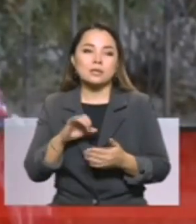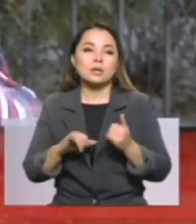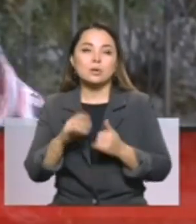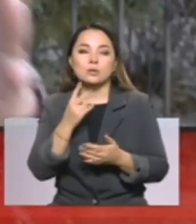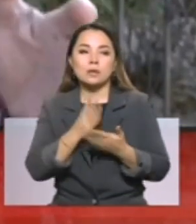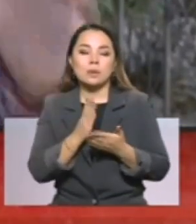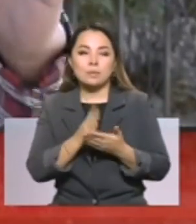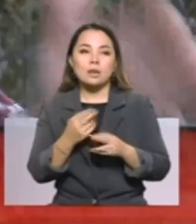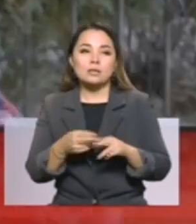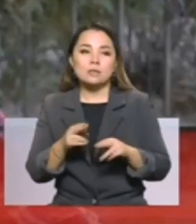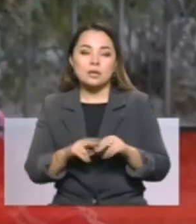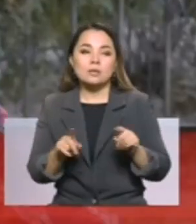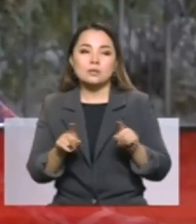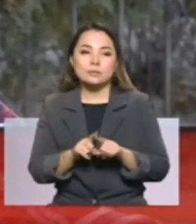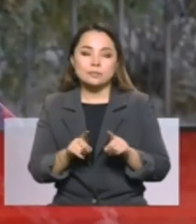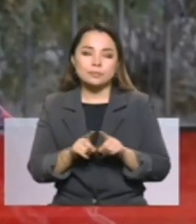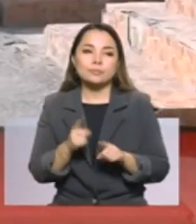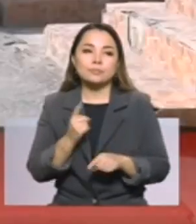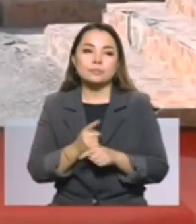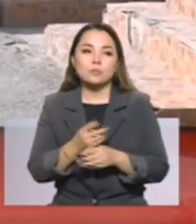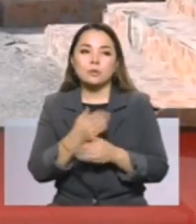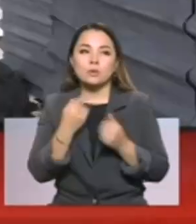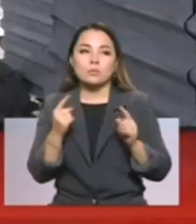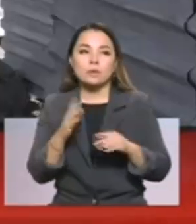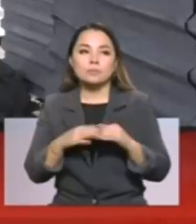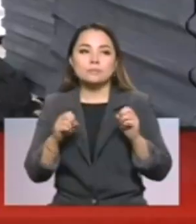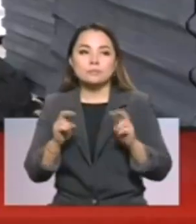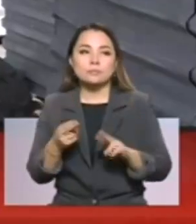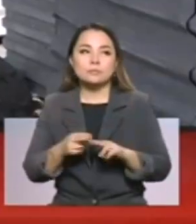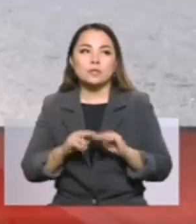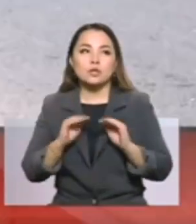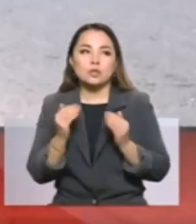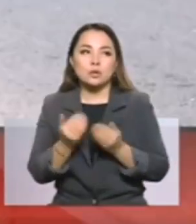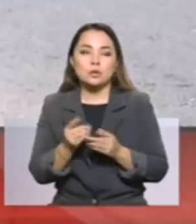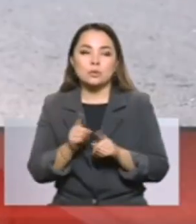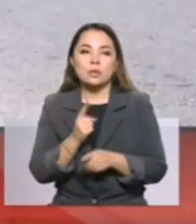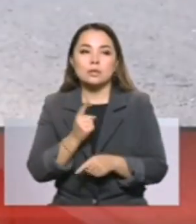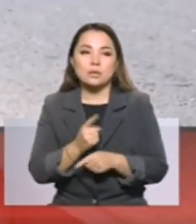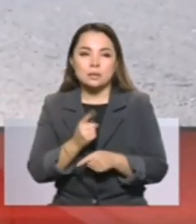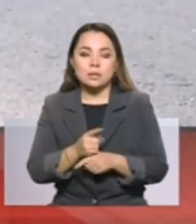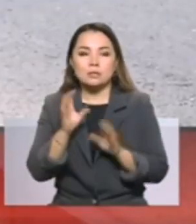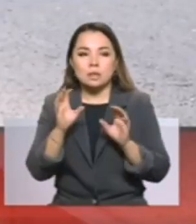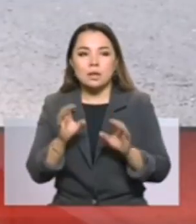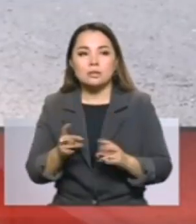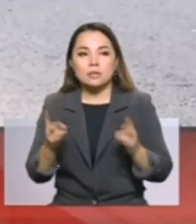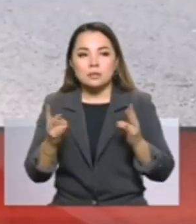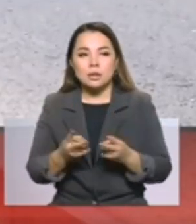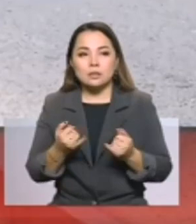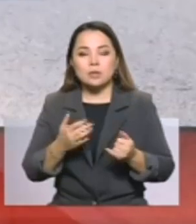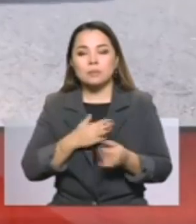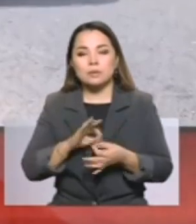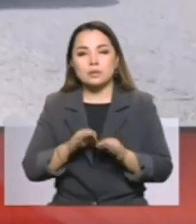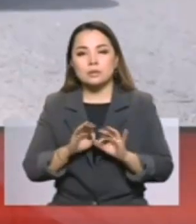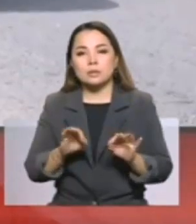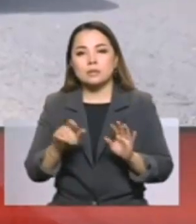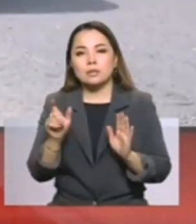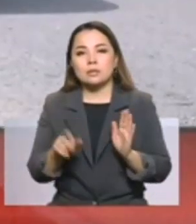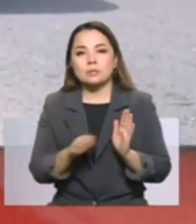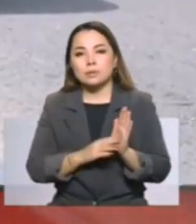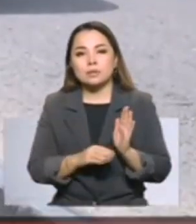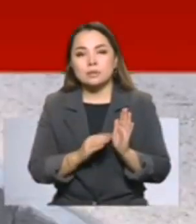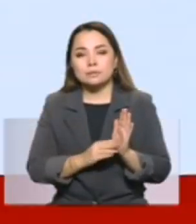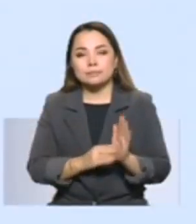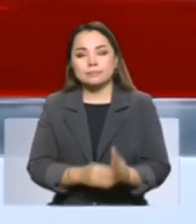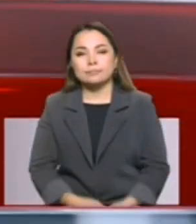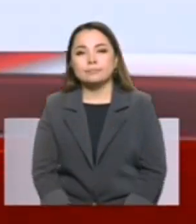отыр? Солардың неге тыйым салдырғызбайды? Мамандар бұған шектеу қою үшін заң қажет дейді. Бұл туралы мен Аягөз Оралбайқызы тарқатып